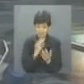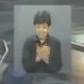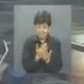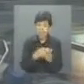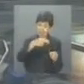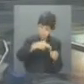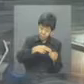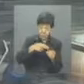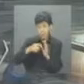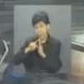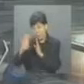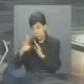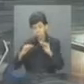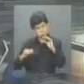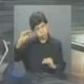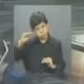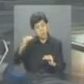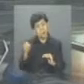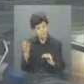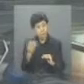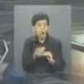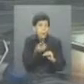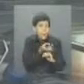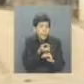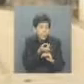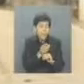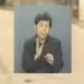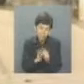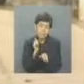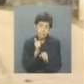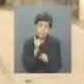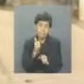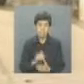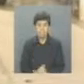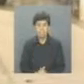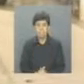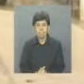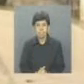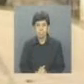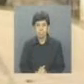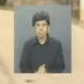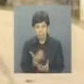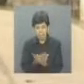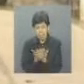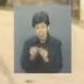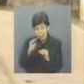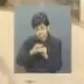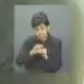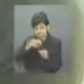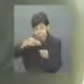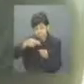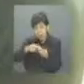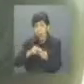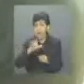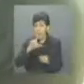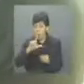นซินมันยังห่างกันครับผมยังพอไหวฮะ การปรับราคาขึ้นของก๊าซปิโตรเลียมเหลว LPG